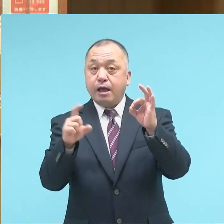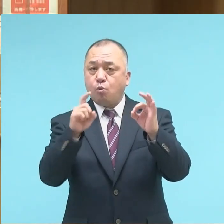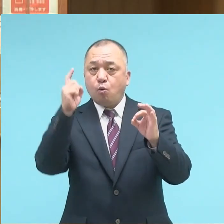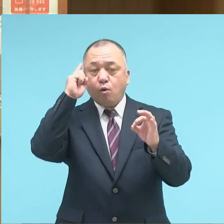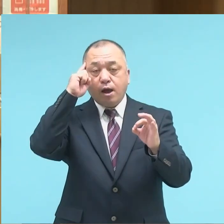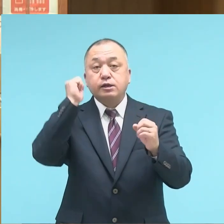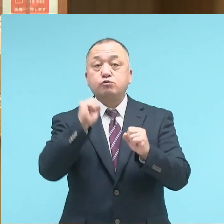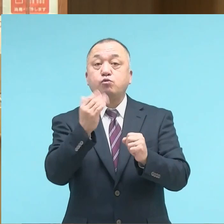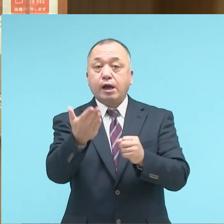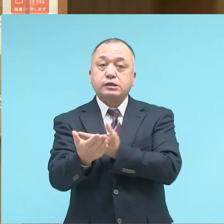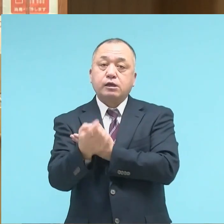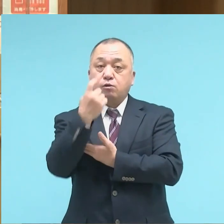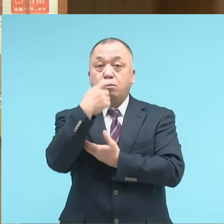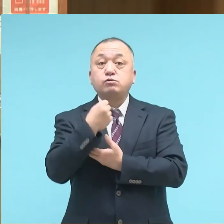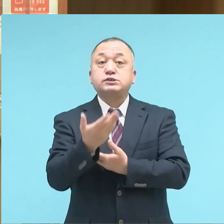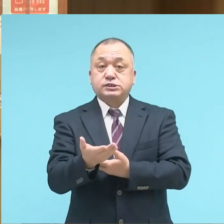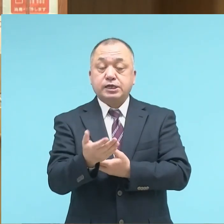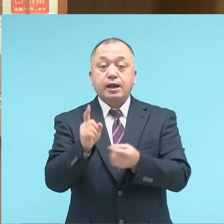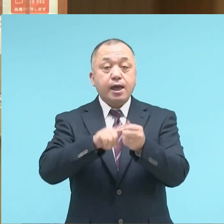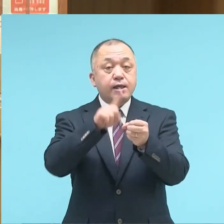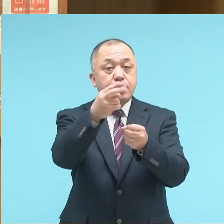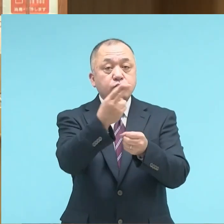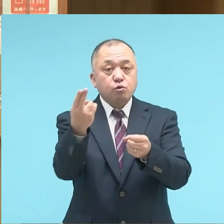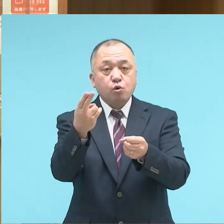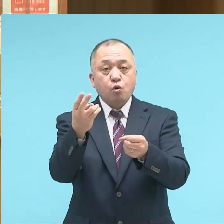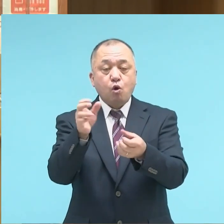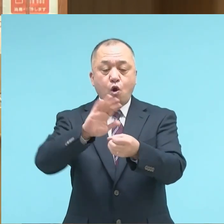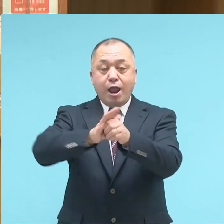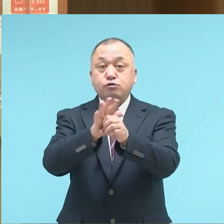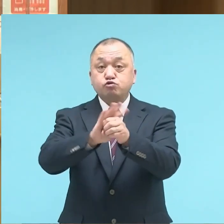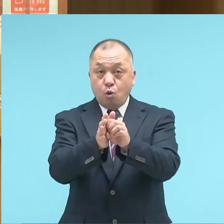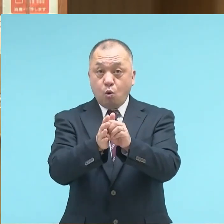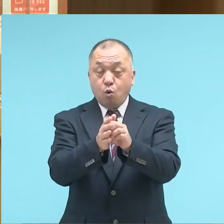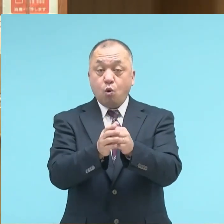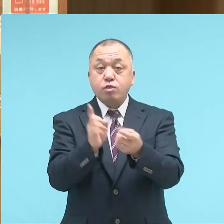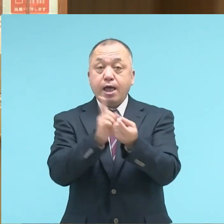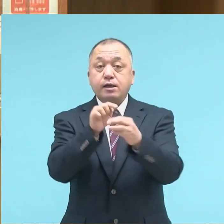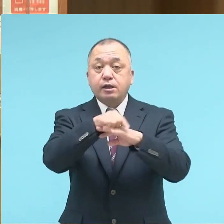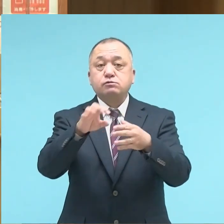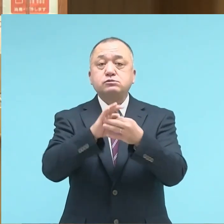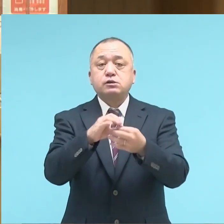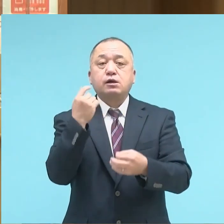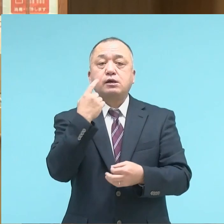年度の酪農対策についてのお考えを教えていただきたいです。